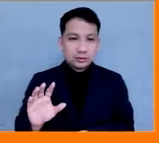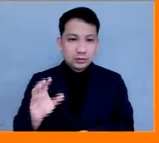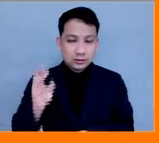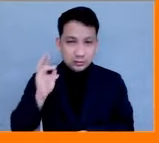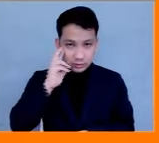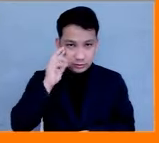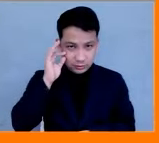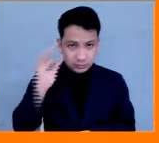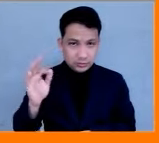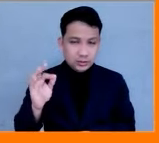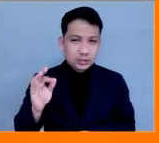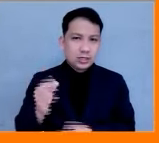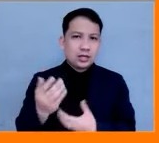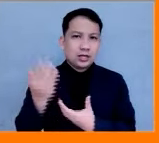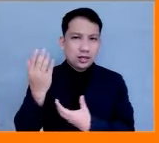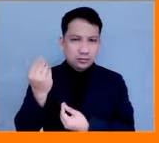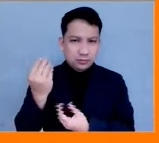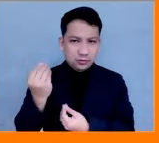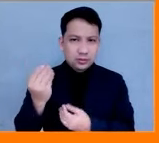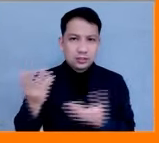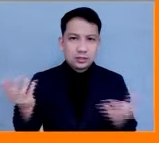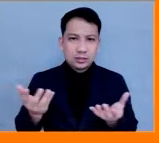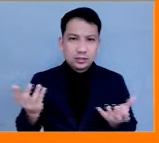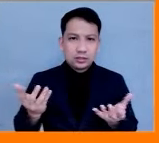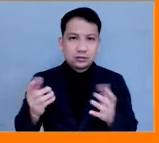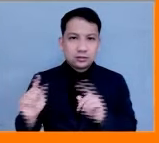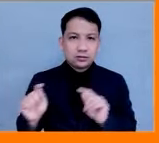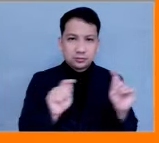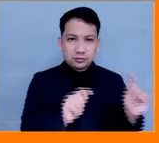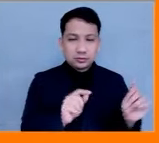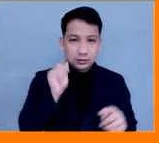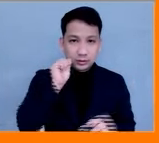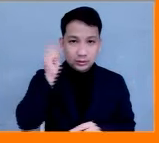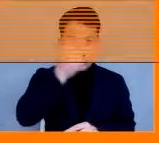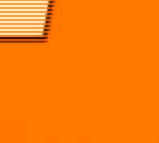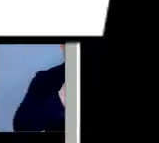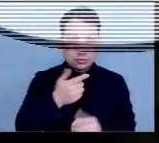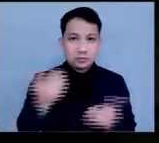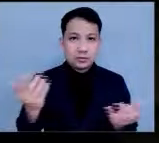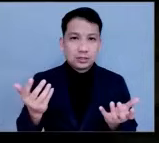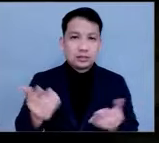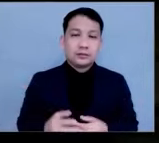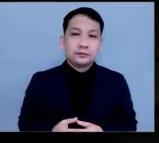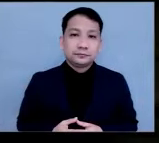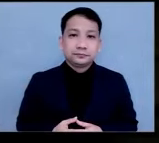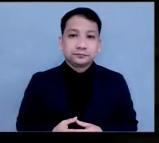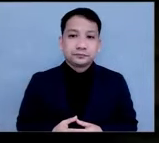Rhea Fernandez. Rhea, saan na ngayon dadalhin si Alice Guo?